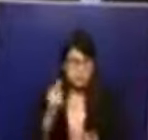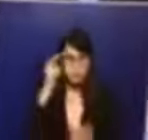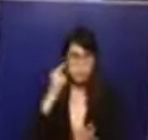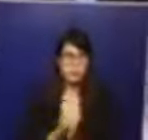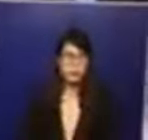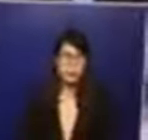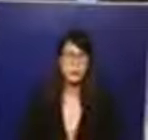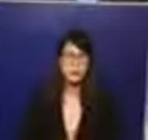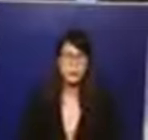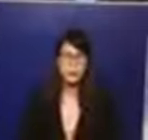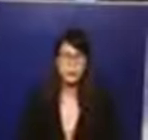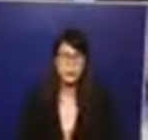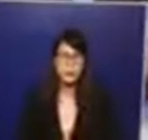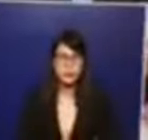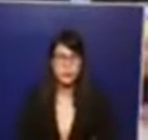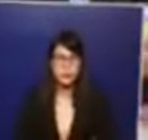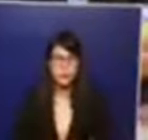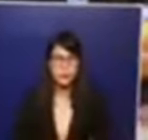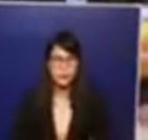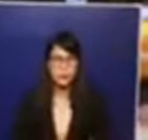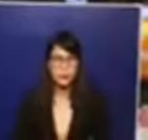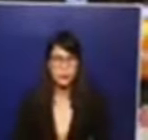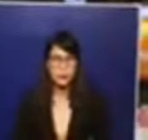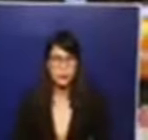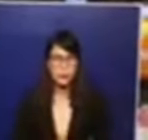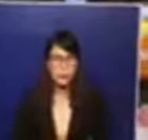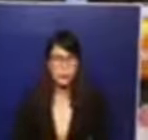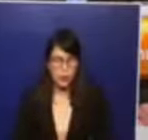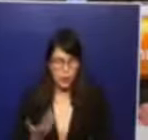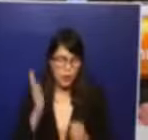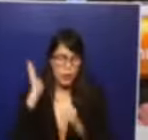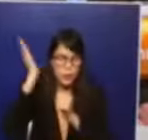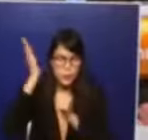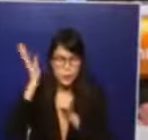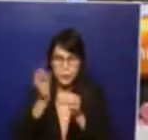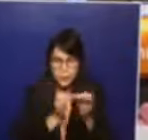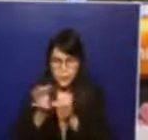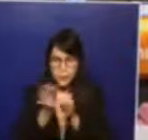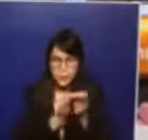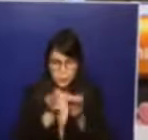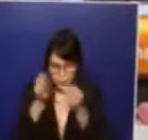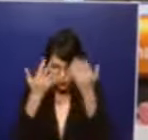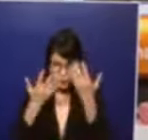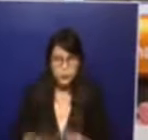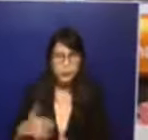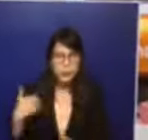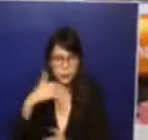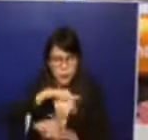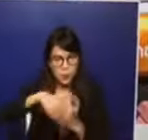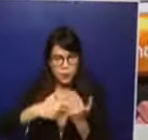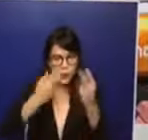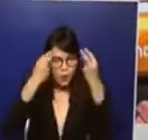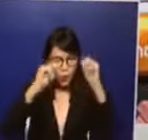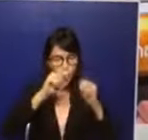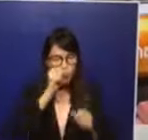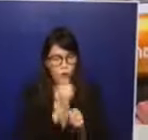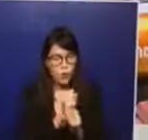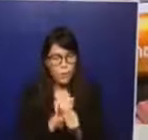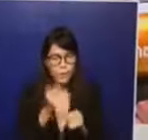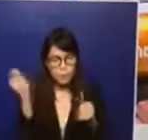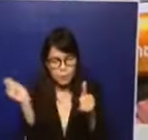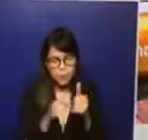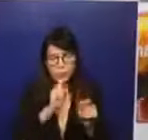ท่านประธานคะดังที่ดิฉันอภิปรายไปทั้งหมดว่านายกรัฐมนตรีมีความผิดตามกฎหมายปปช.นับตั้ง